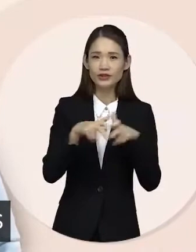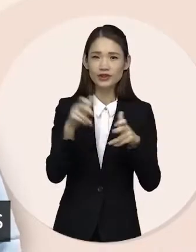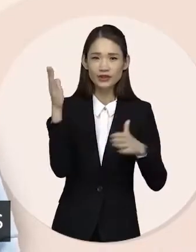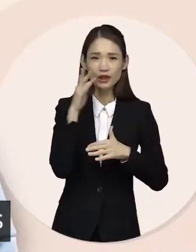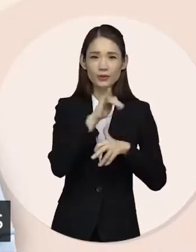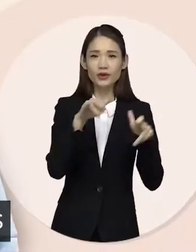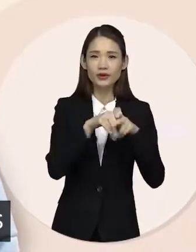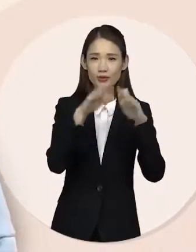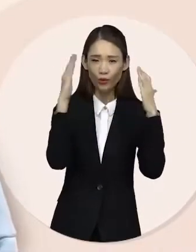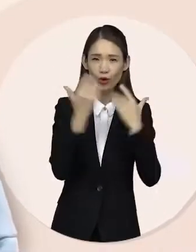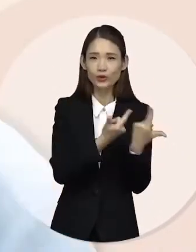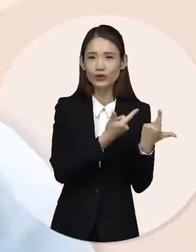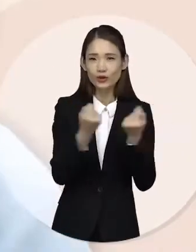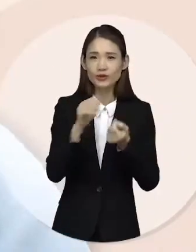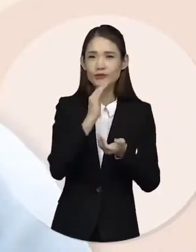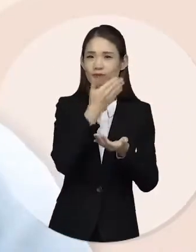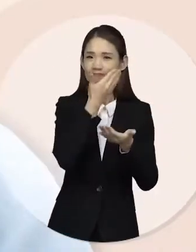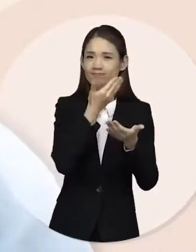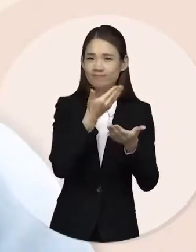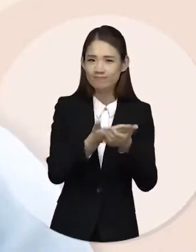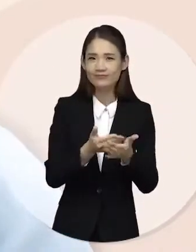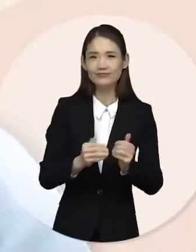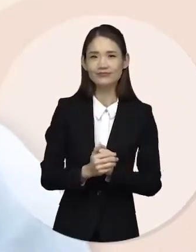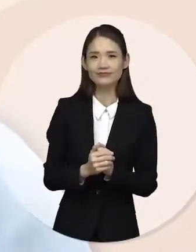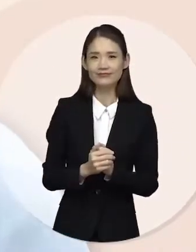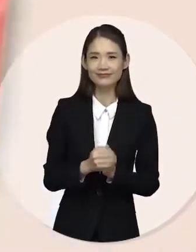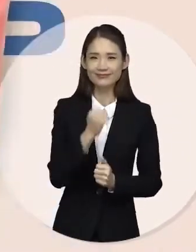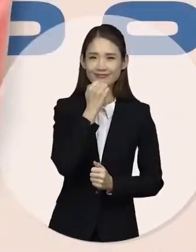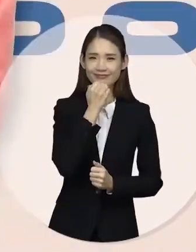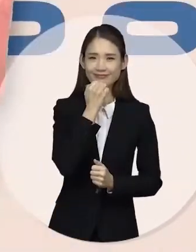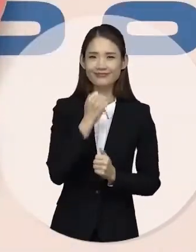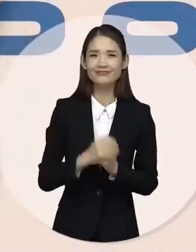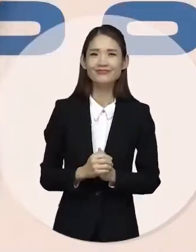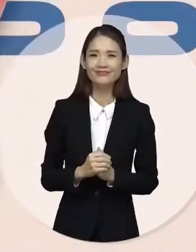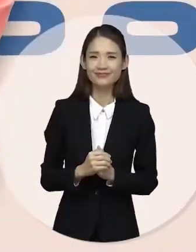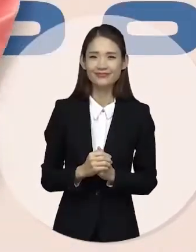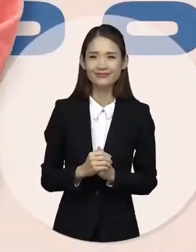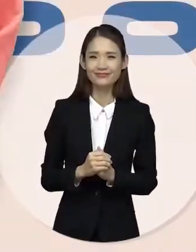강의평가는 장애 학생, 비장애 학생 모두에게 정말 중요합니다.